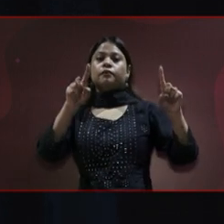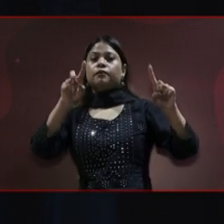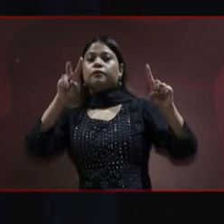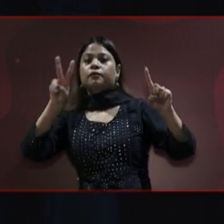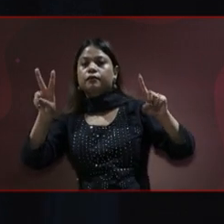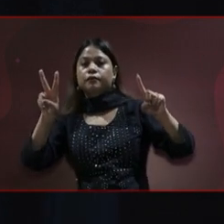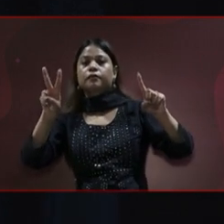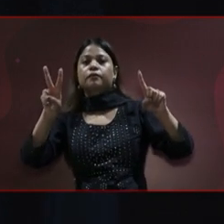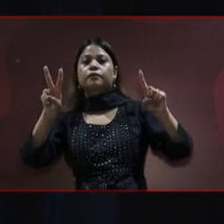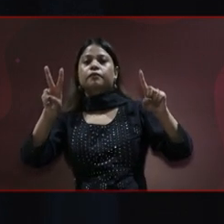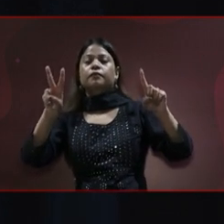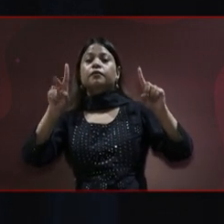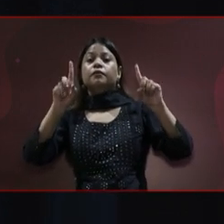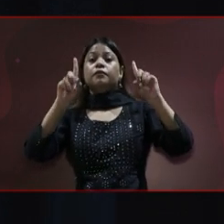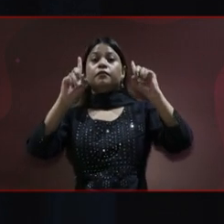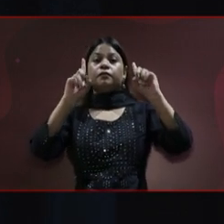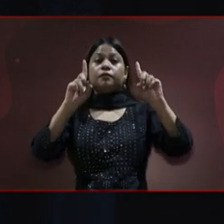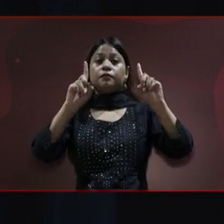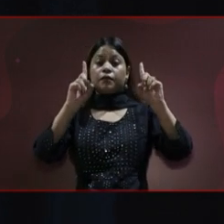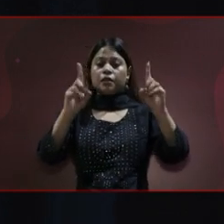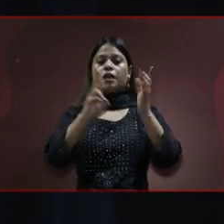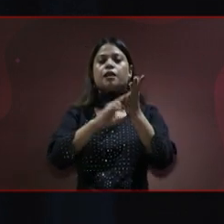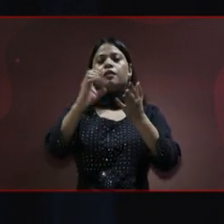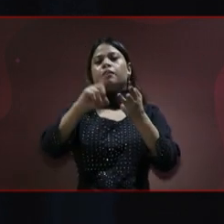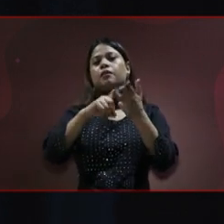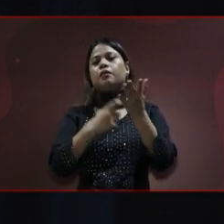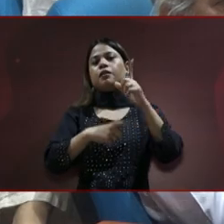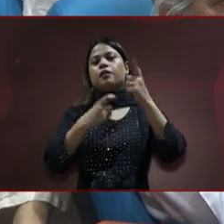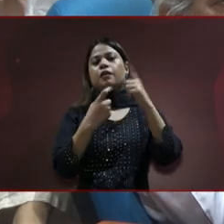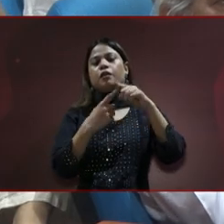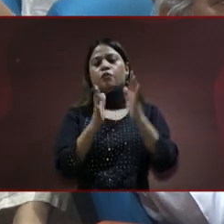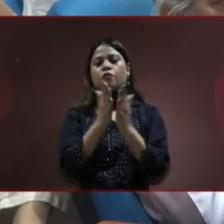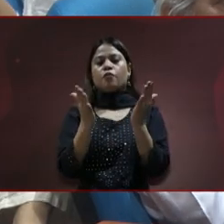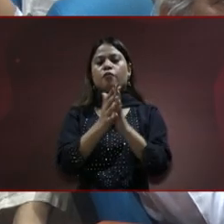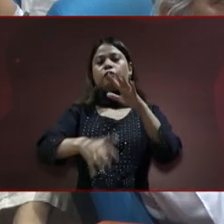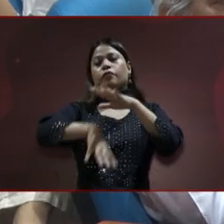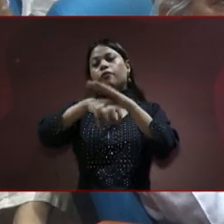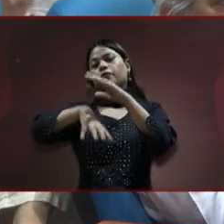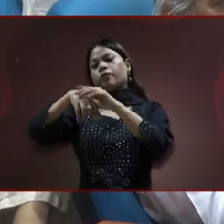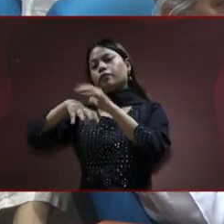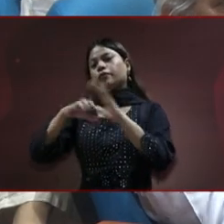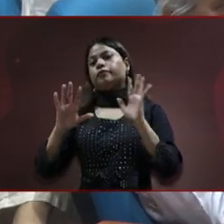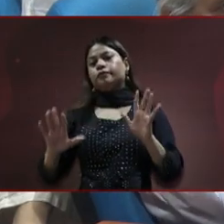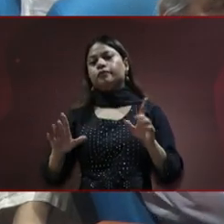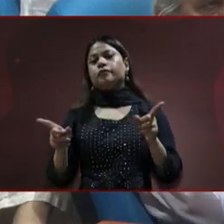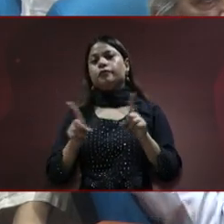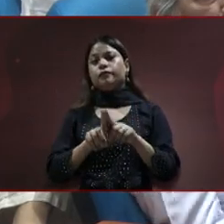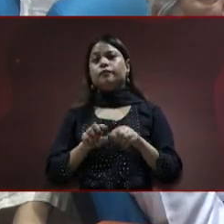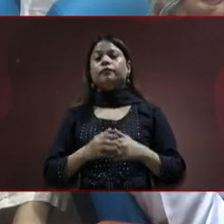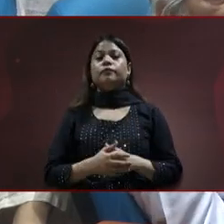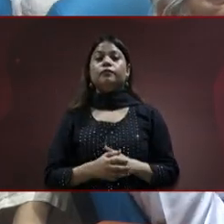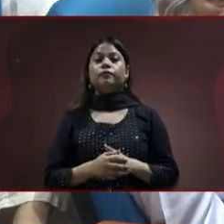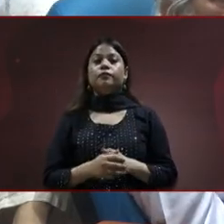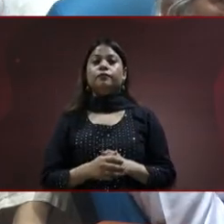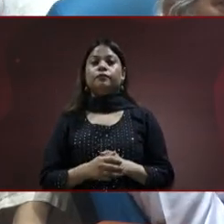किताब एक ही है, एनसीईआरटी की किताब। यह अभी सीबीएसई का आग्रह का विषय बना है,